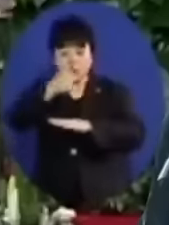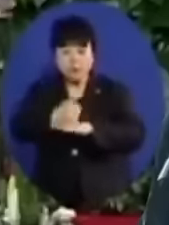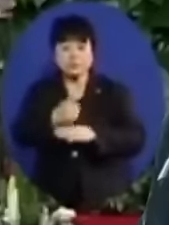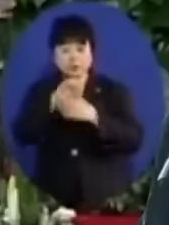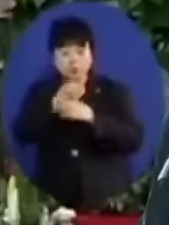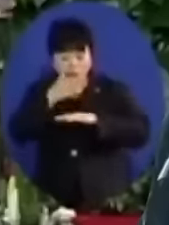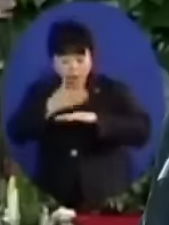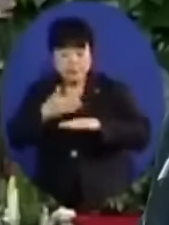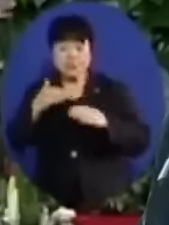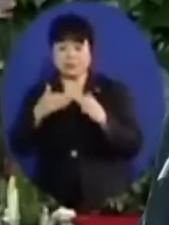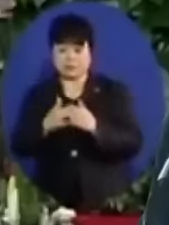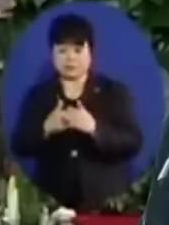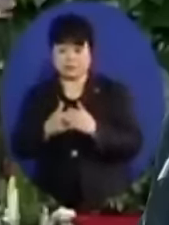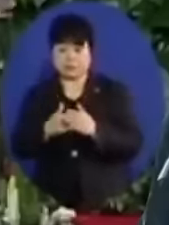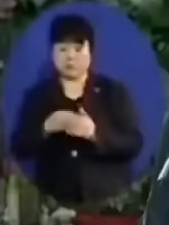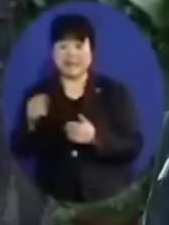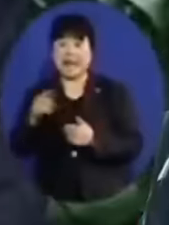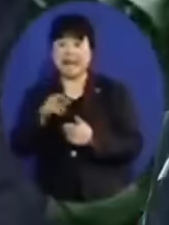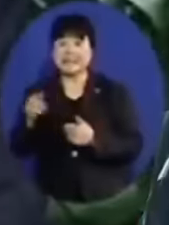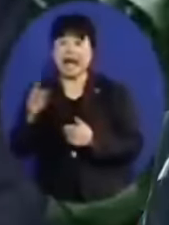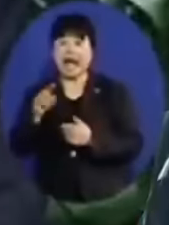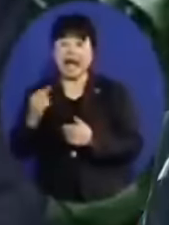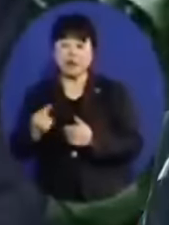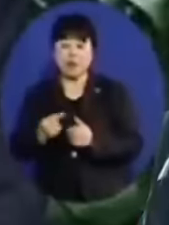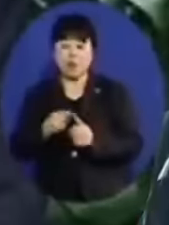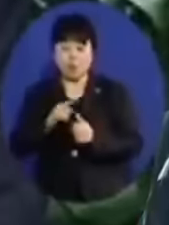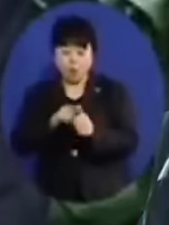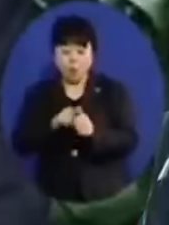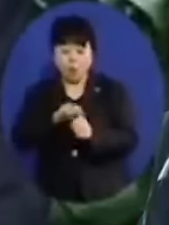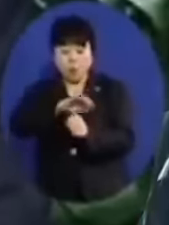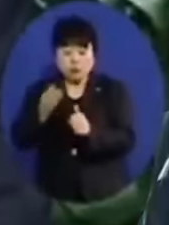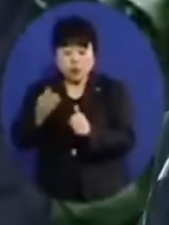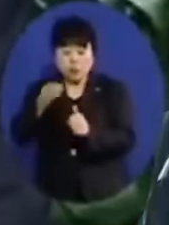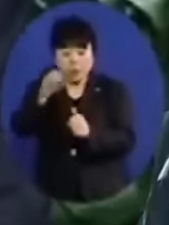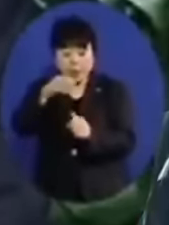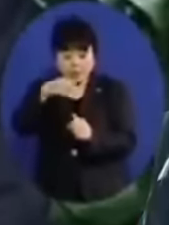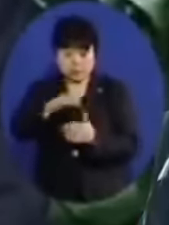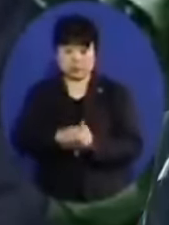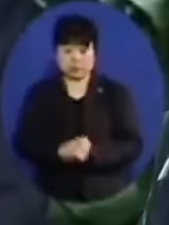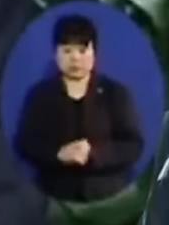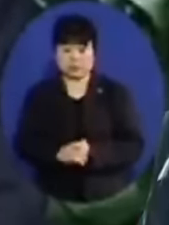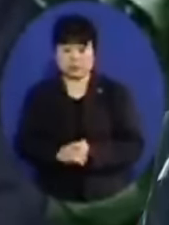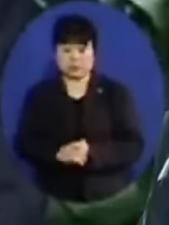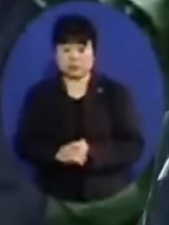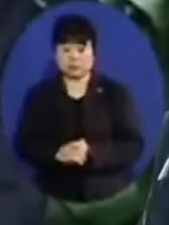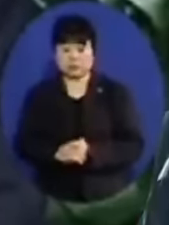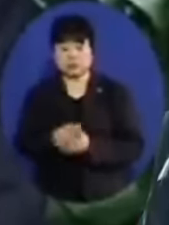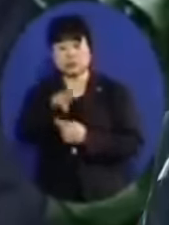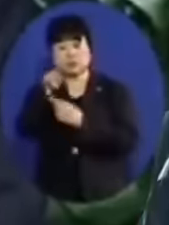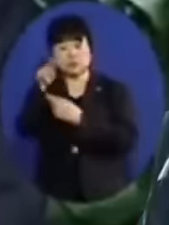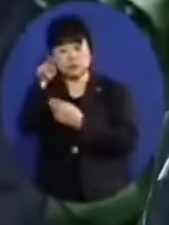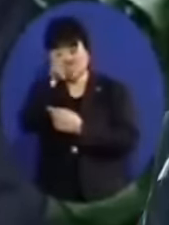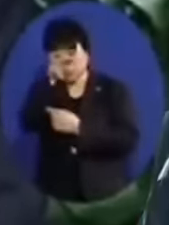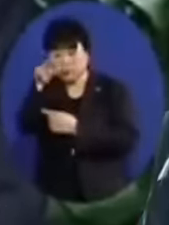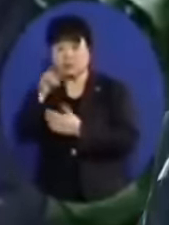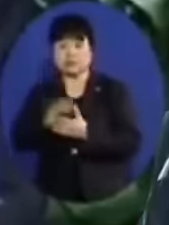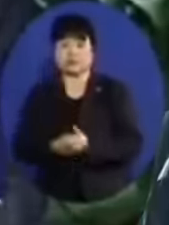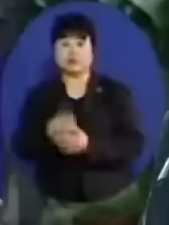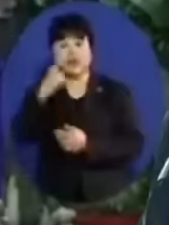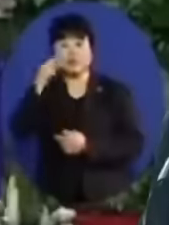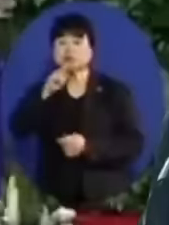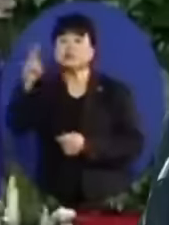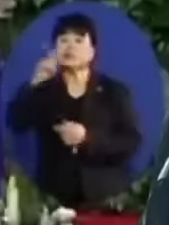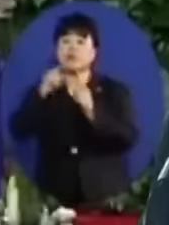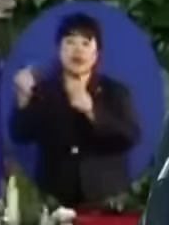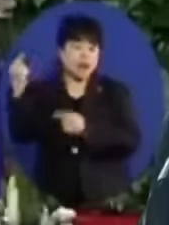나사로의 무덤가에 가서도 예수님께서 나사로를 살려내기 전에 눈을 들어 우러러보시고 이르시되 아버지여 내